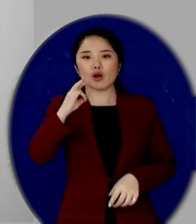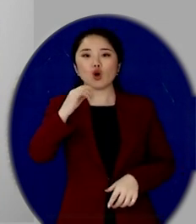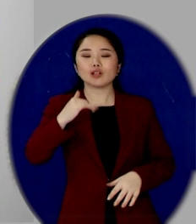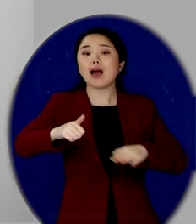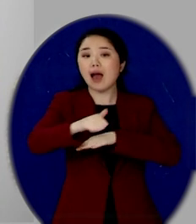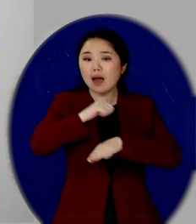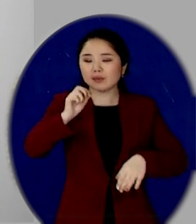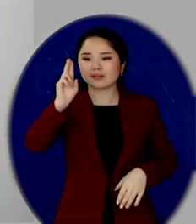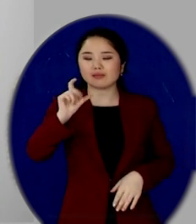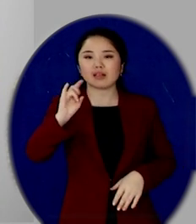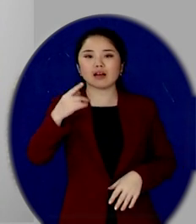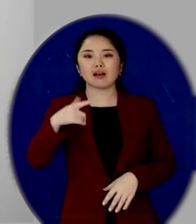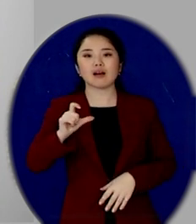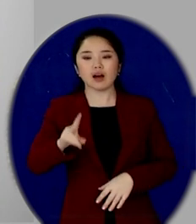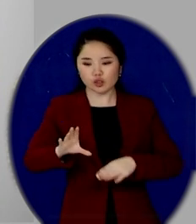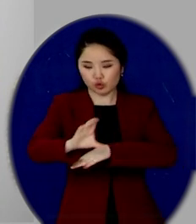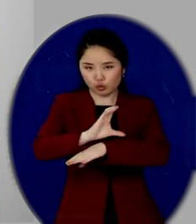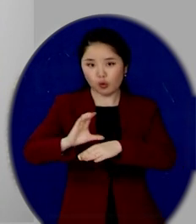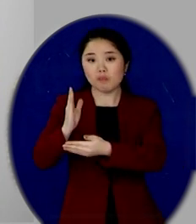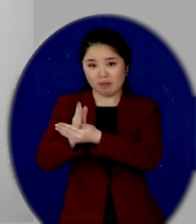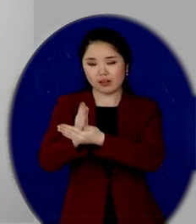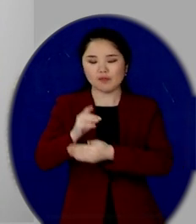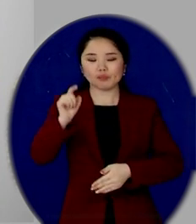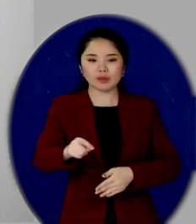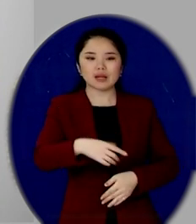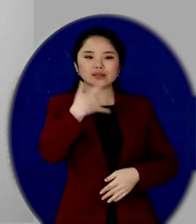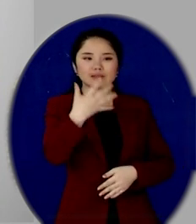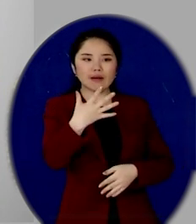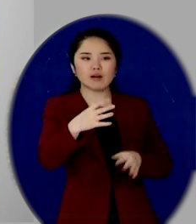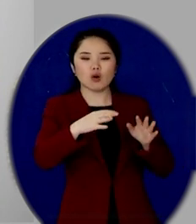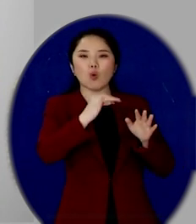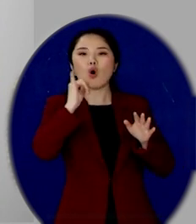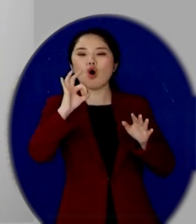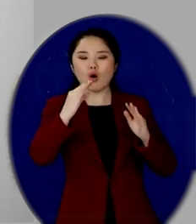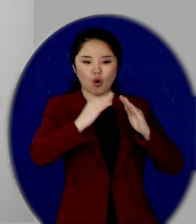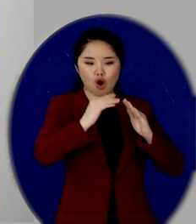Цэнгэл суманд оршдог. Таван богд уул нь таван үндсэн оройтой.